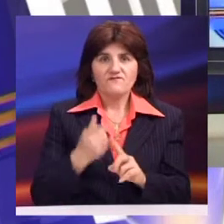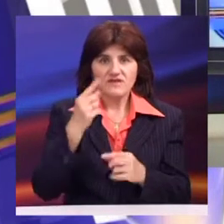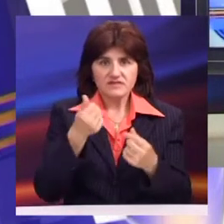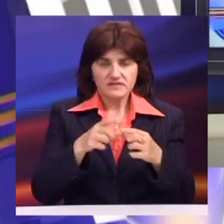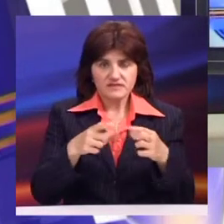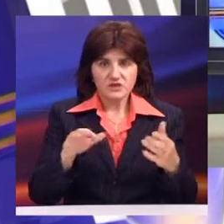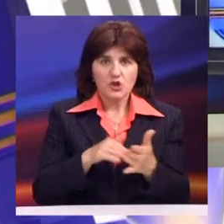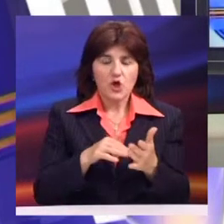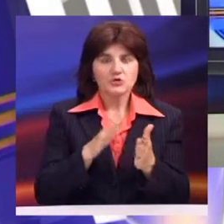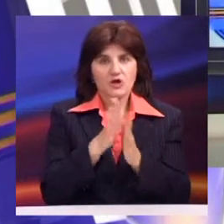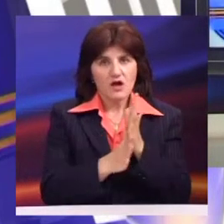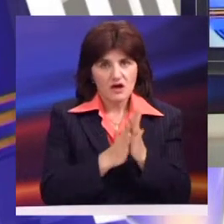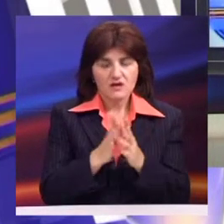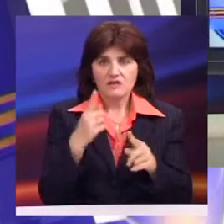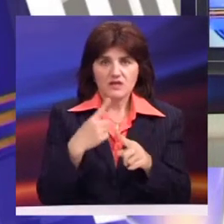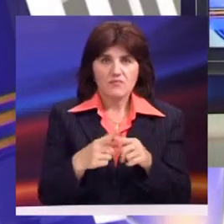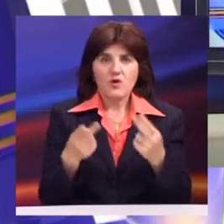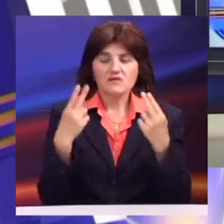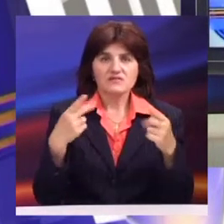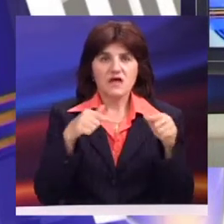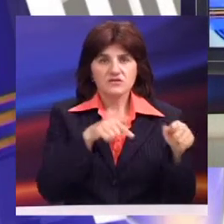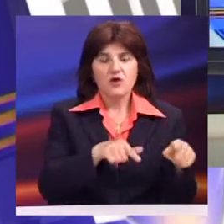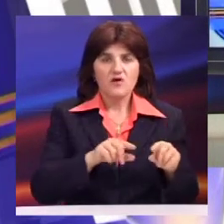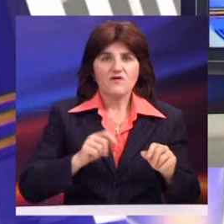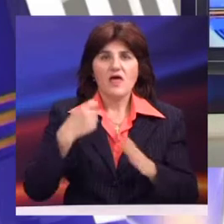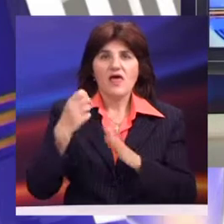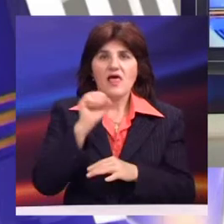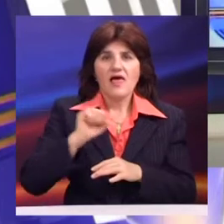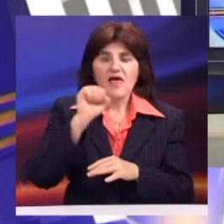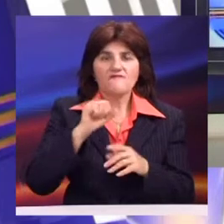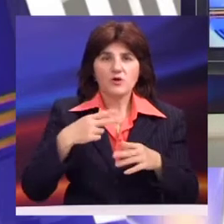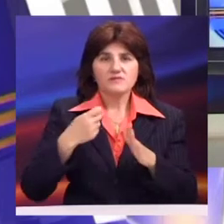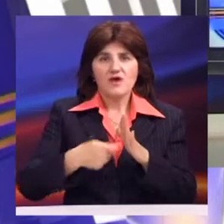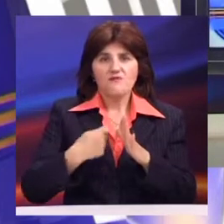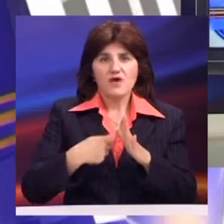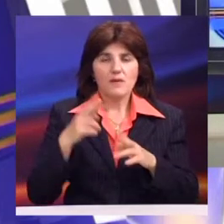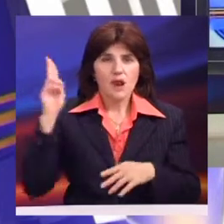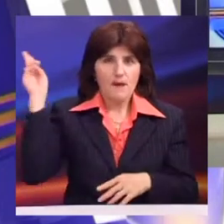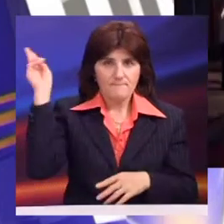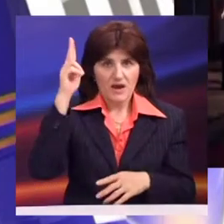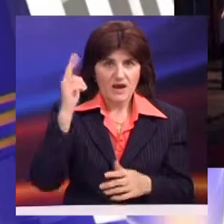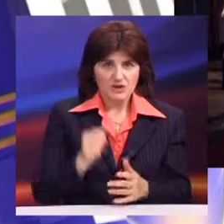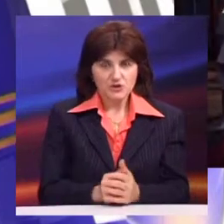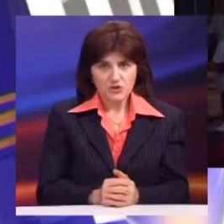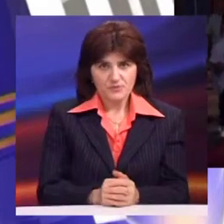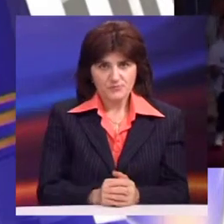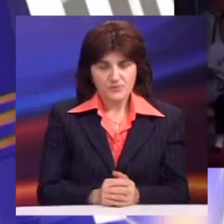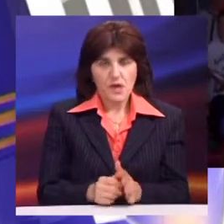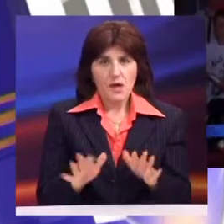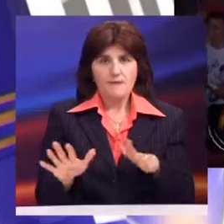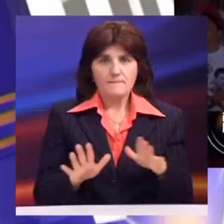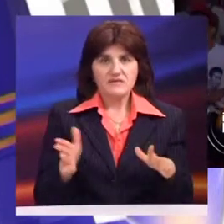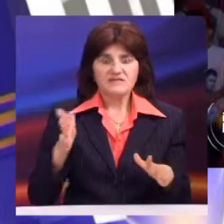financijskih sredstava još razgovarati s obzirom na značaj festivala evropskog filma Palić.